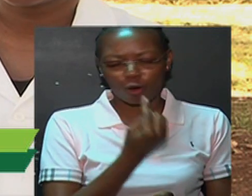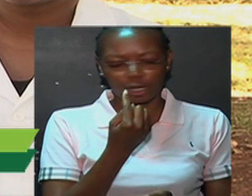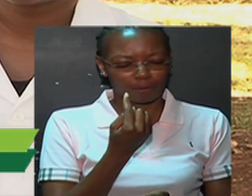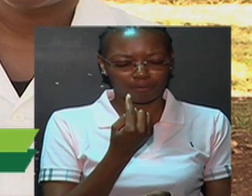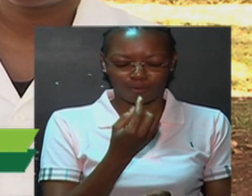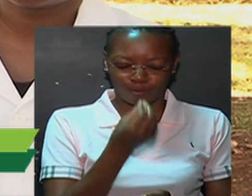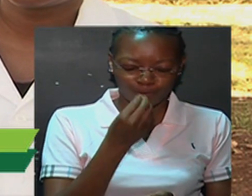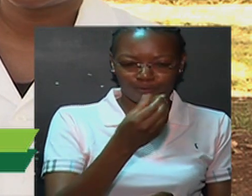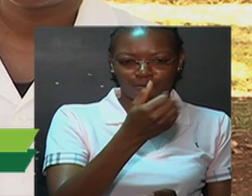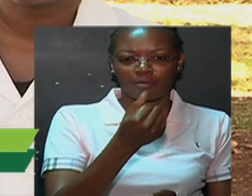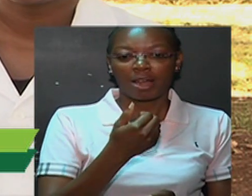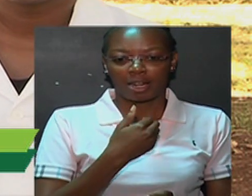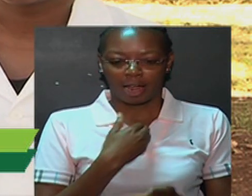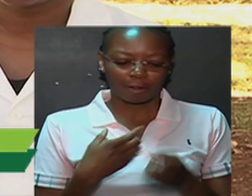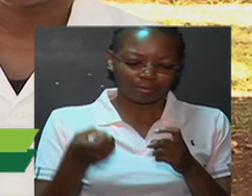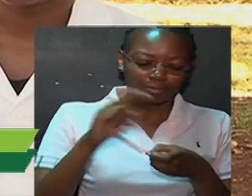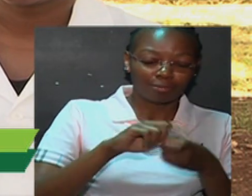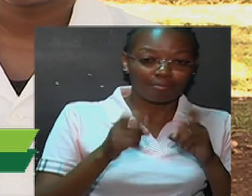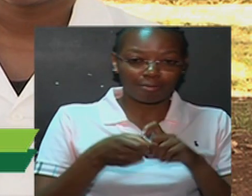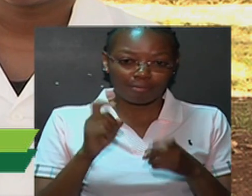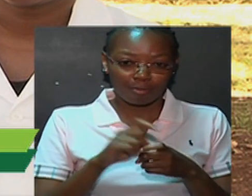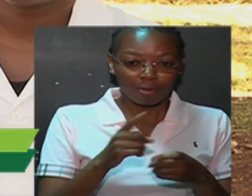naweza tengeneza tomato sauce na